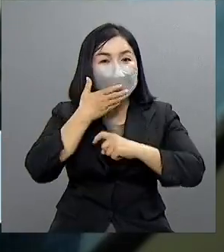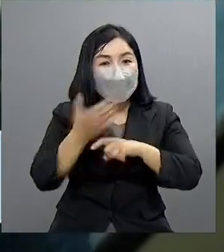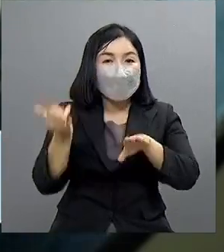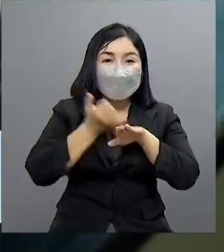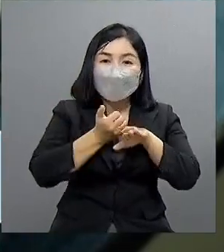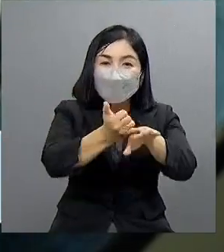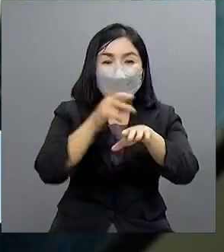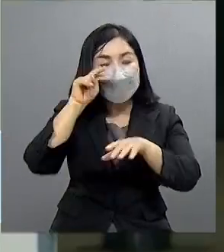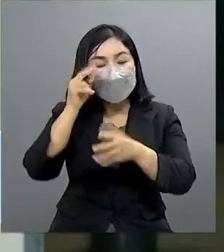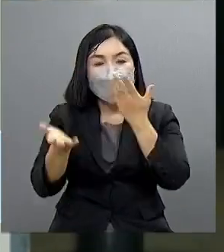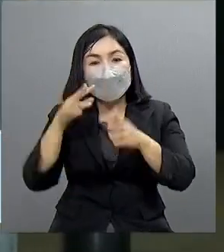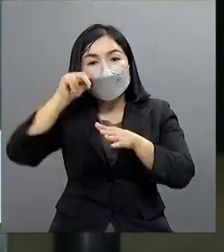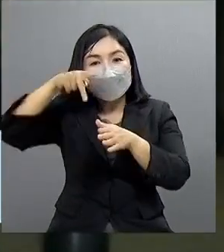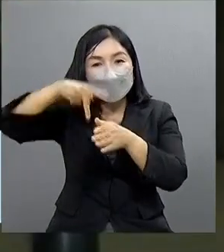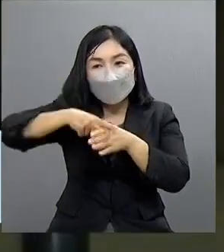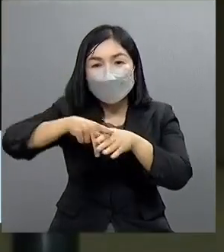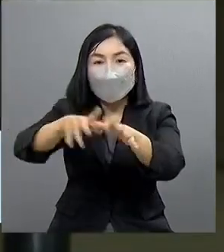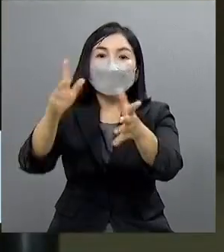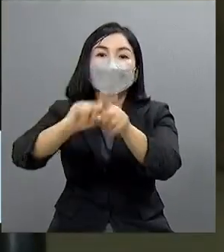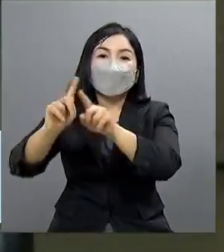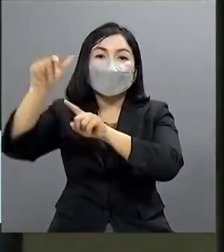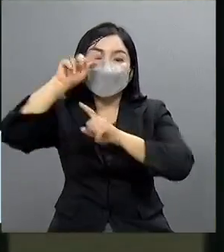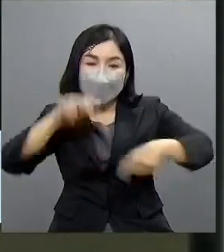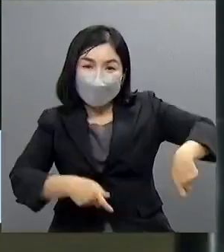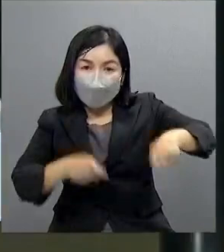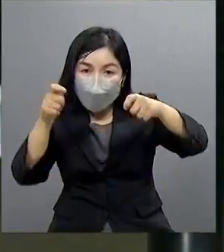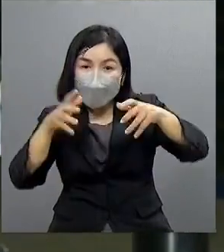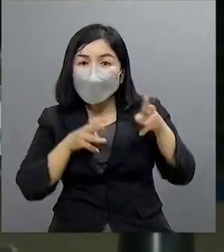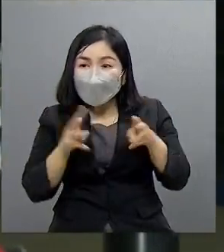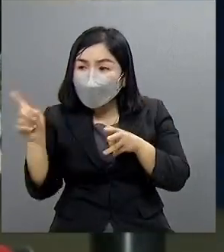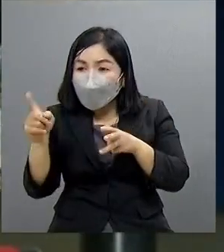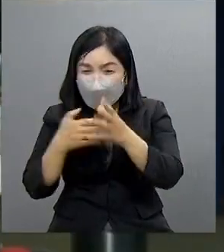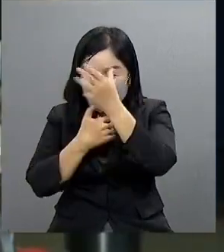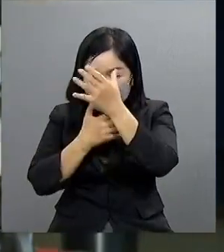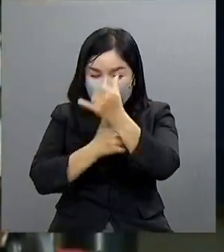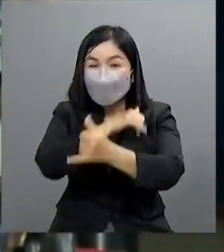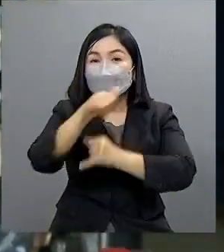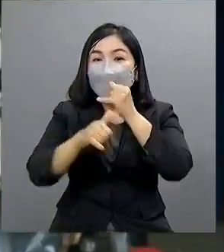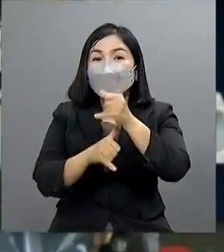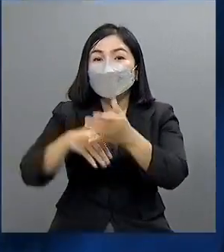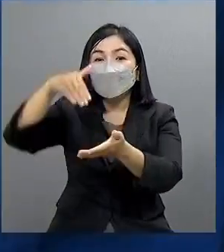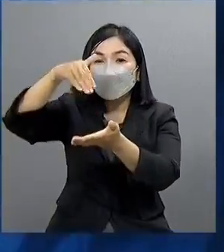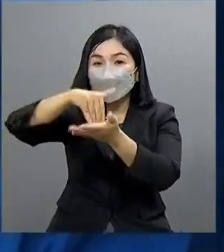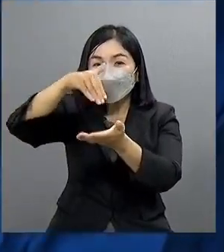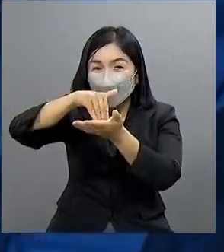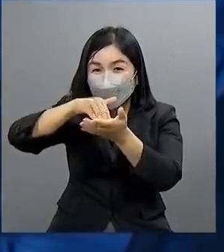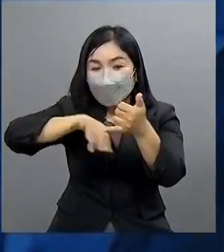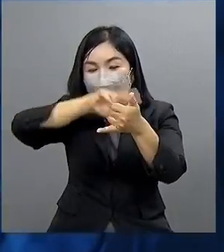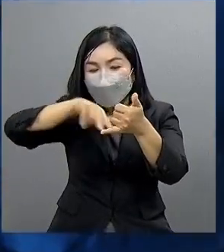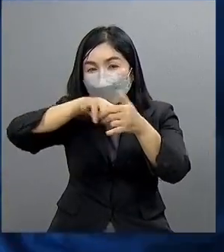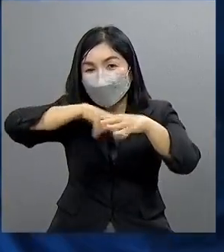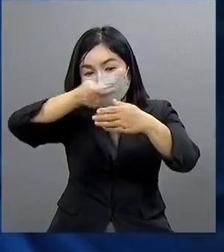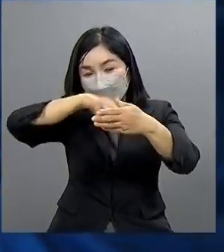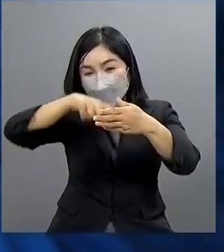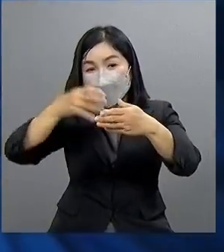านต์ที่กำลังจะมาถึงนี้โดยสามารถเอารถเข้ารับบริการที่ศูนย์บริการของภาคีเครือข่ายภาครัฐและเอกชนทั่วประเทศที่มีรวมแล้วกว่า 2,000